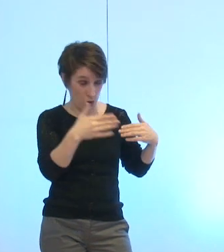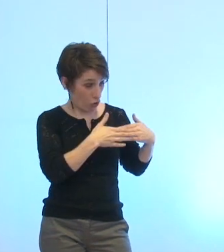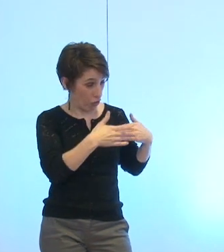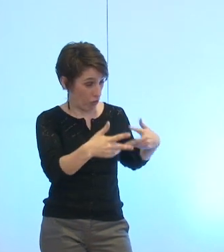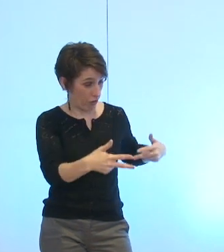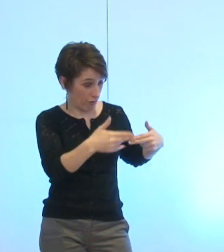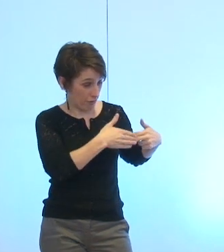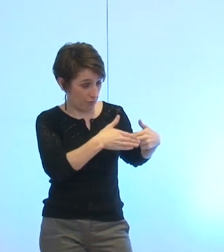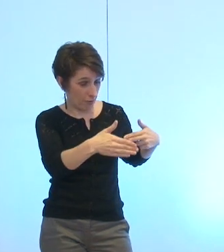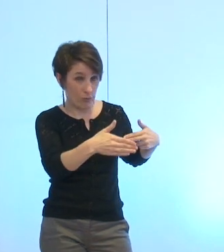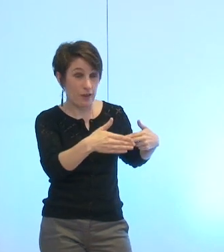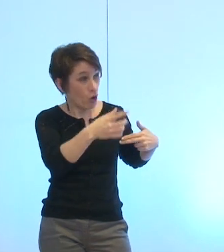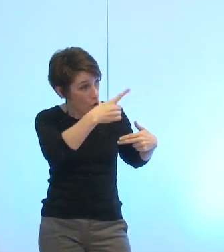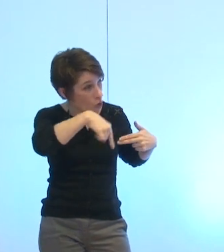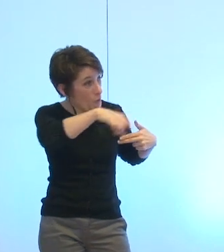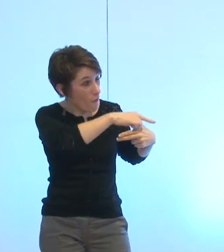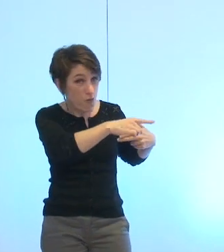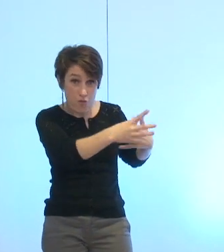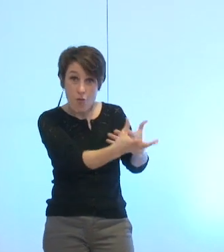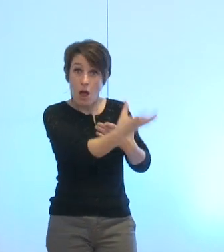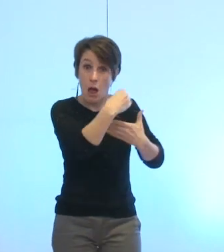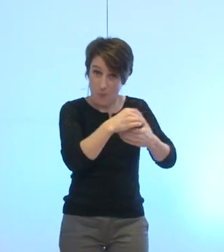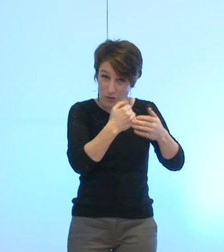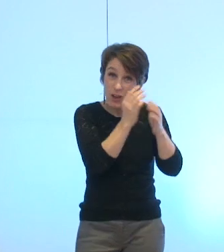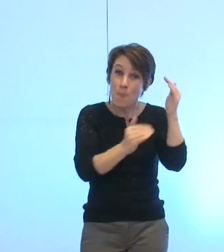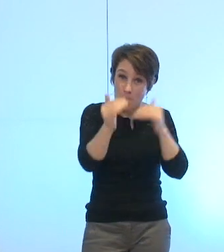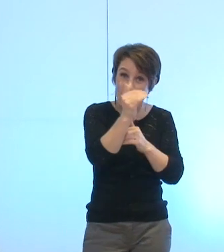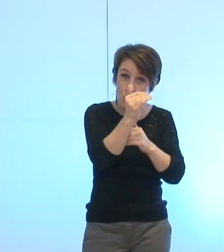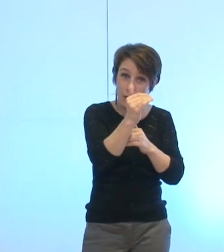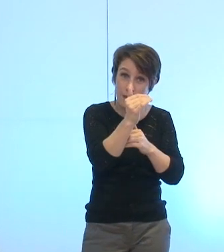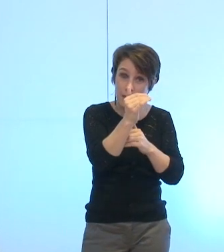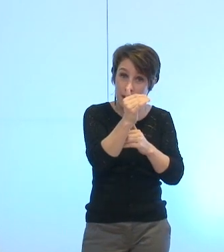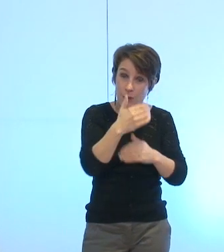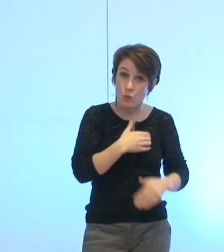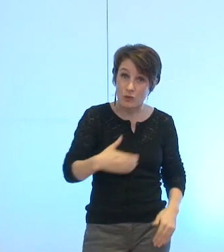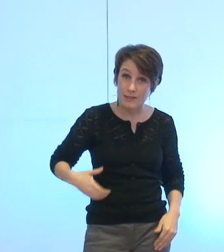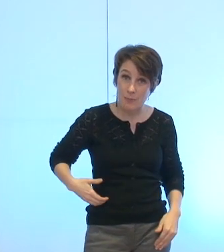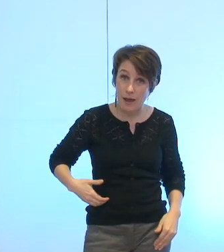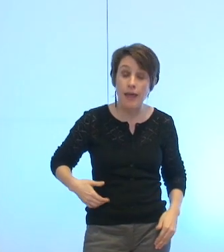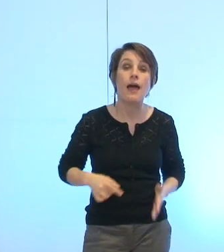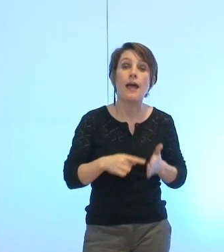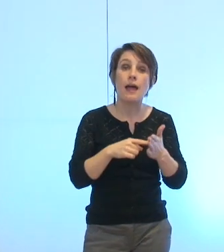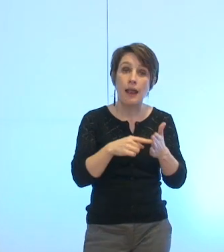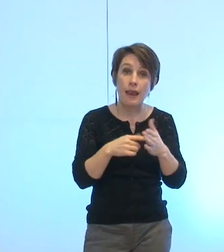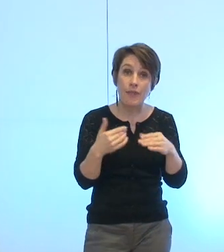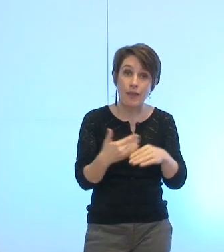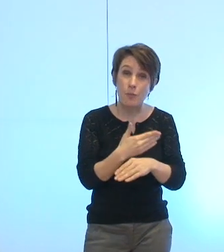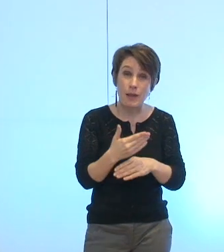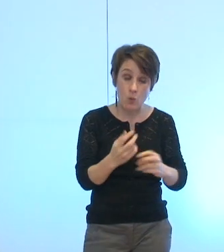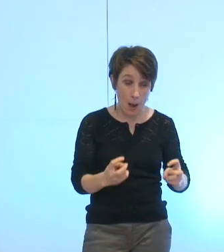êtes dans l'exécutif municipal la dette a augmenté de près de